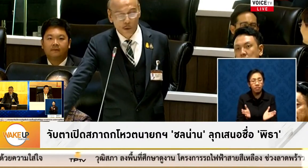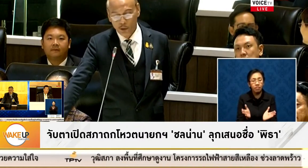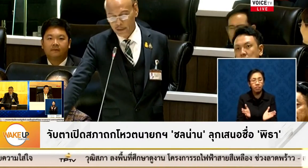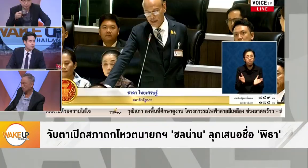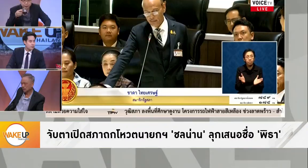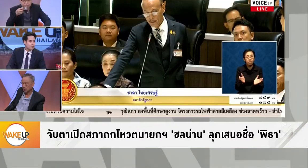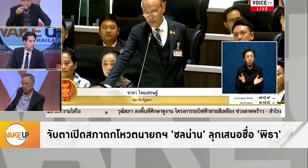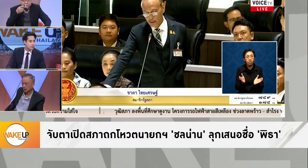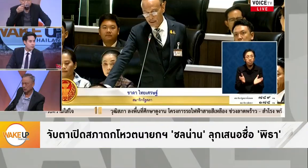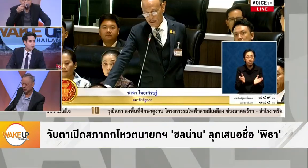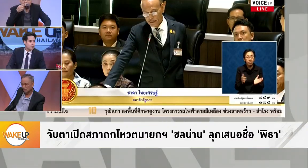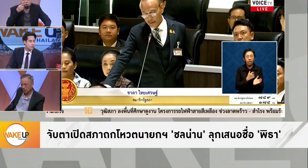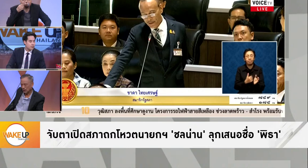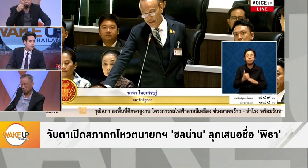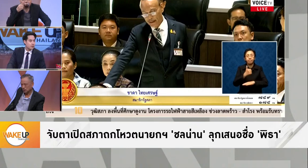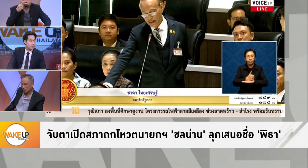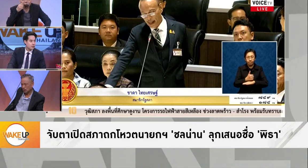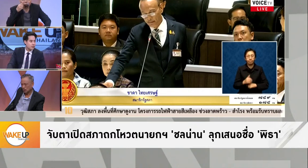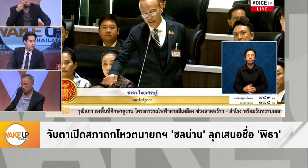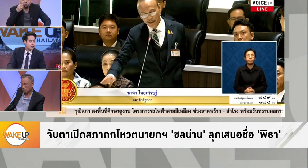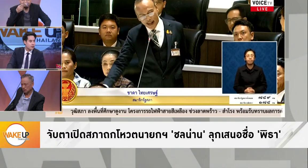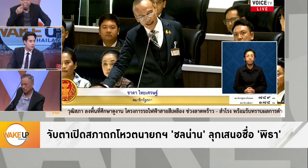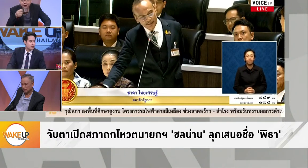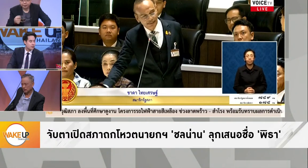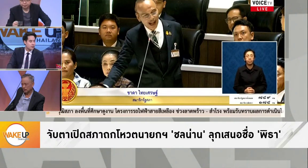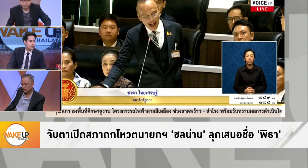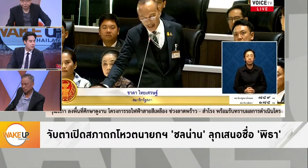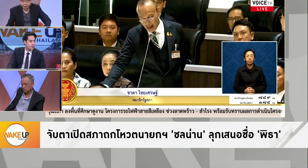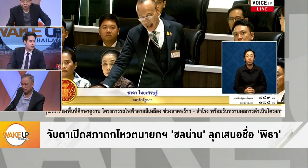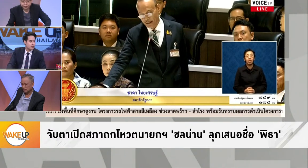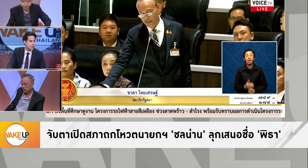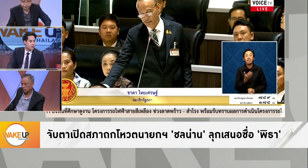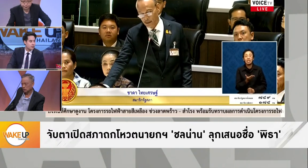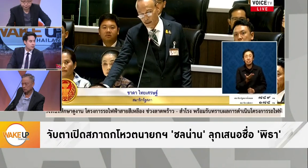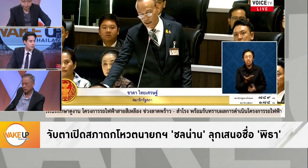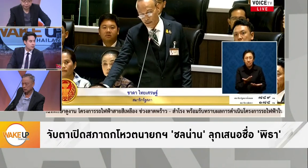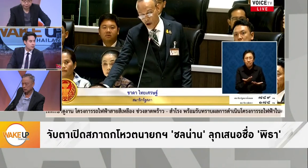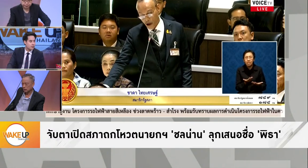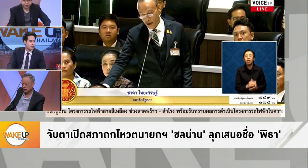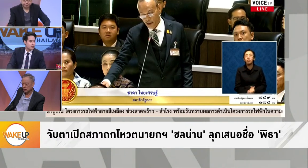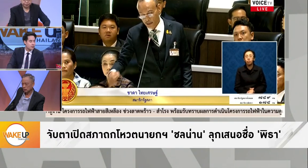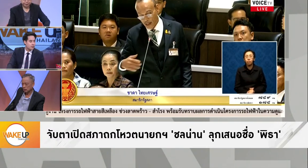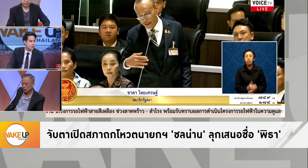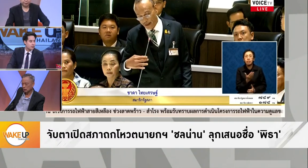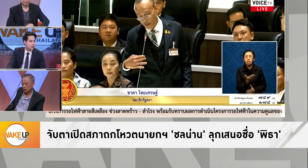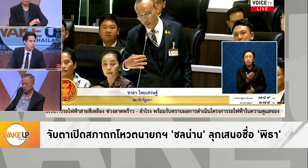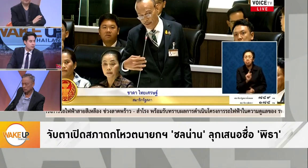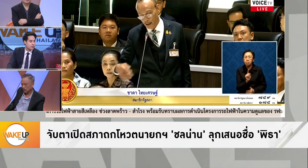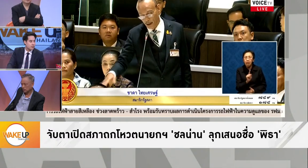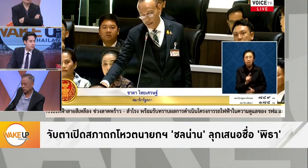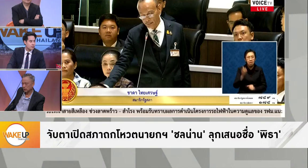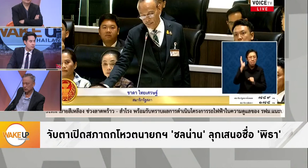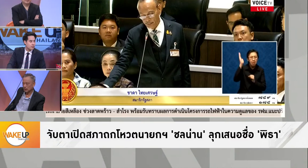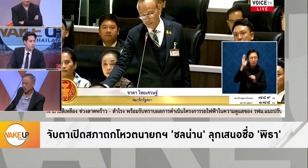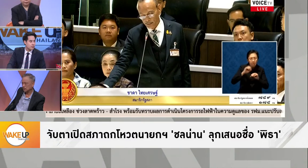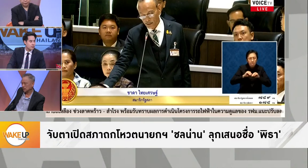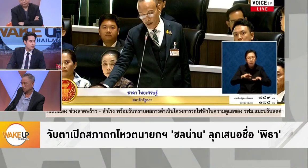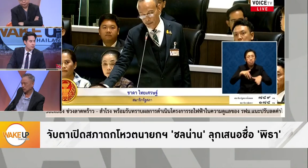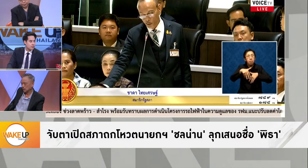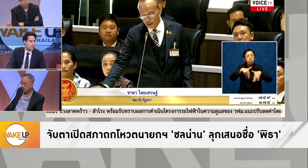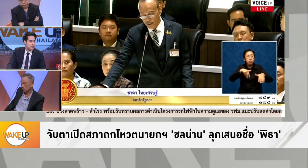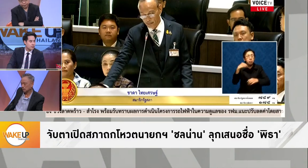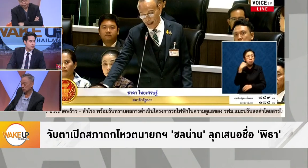ลนะฮะมีวันหนึ่งช่อเขาไปเดินกับผู้สมัครก็เรียกว่าไปเดินช่วยคณะห